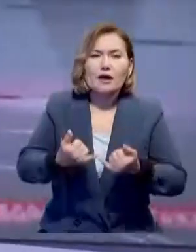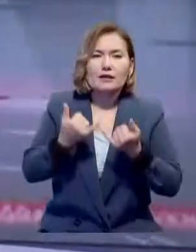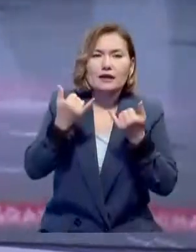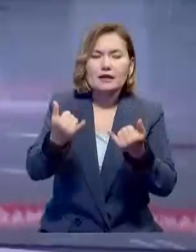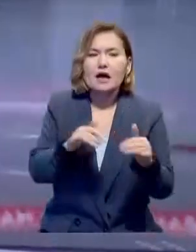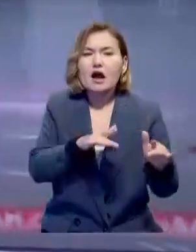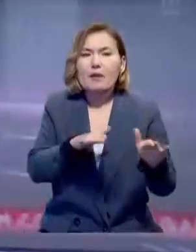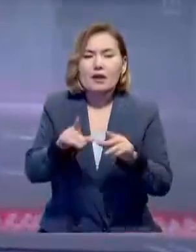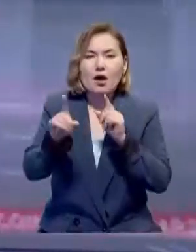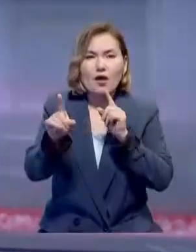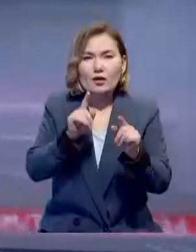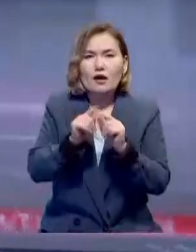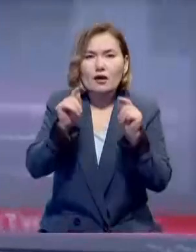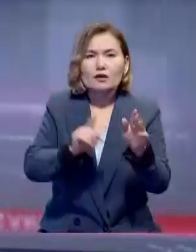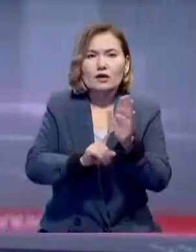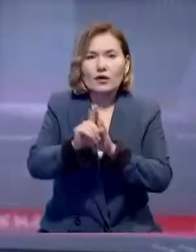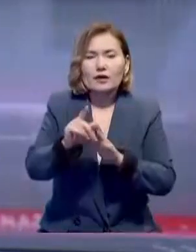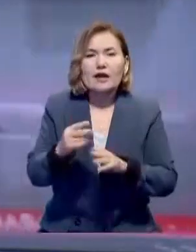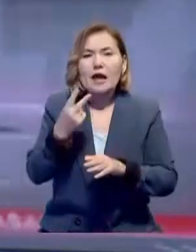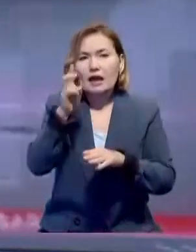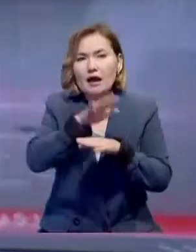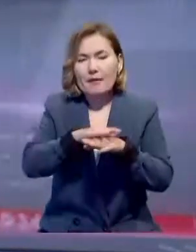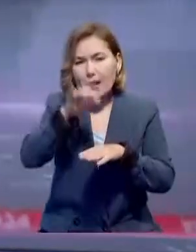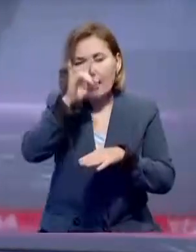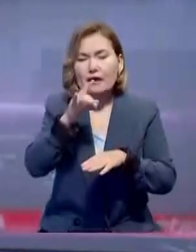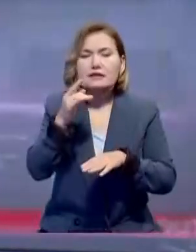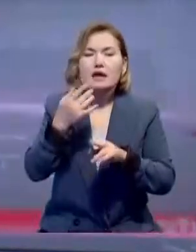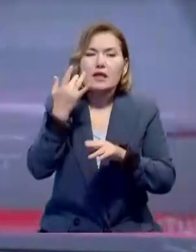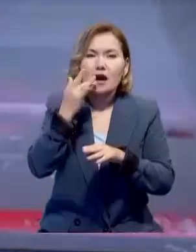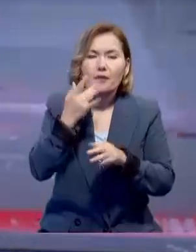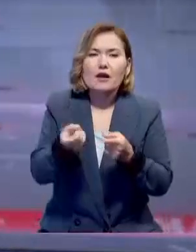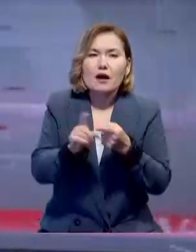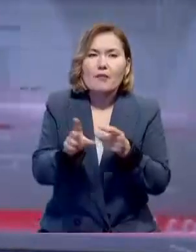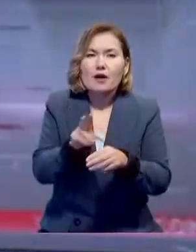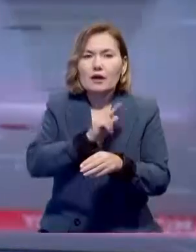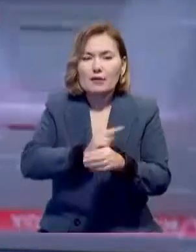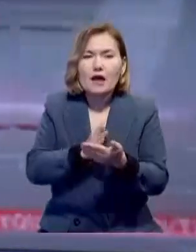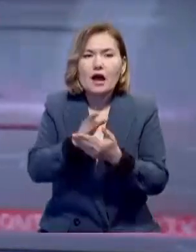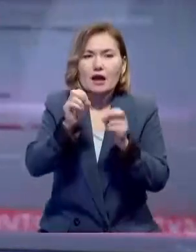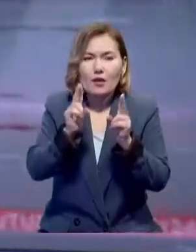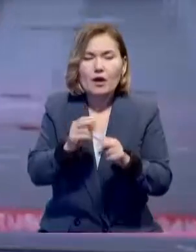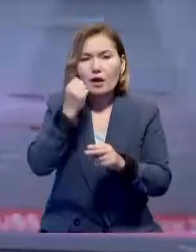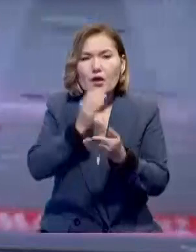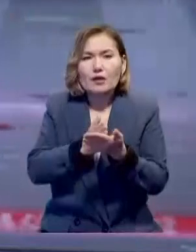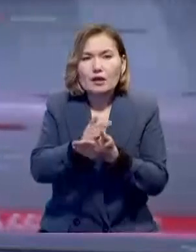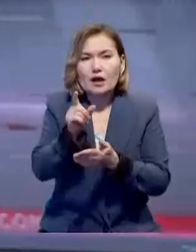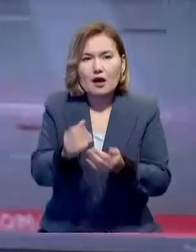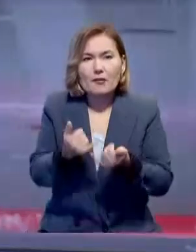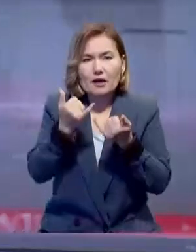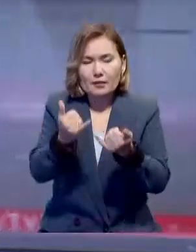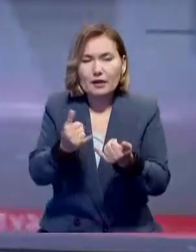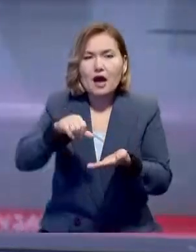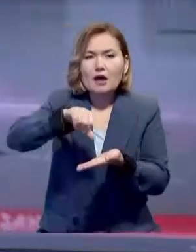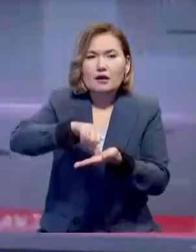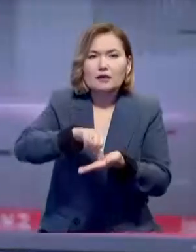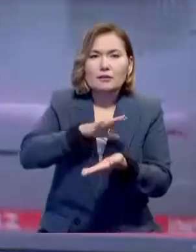орай салтанатты қабылдау шарасы өтті. Оған екі елдің байланысын арттыруға үлес қосқан қайраткерлер мен лауазымды тұлғалар